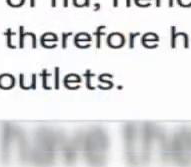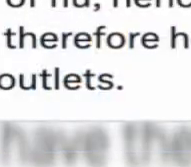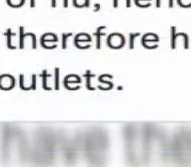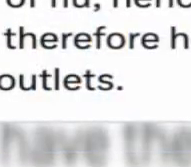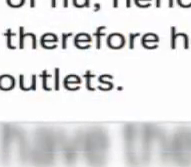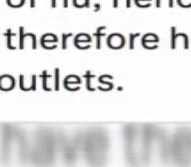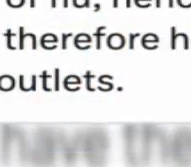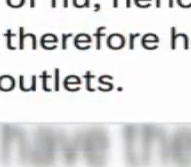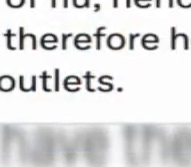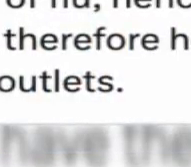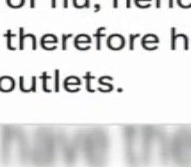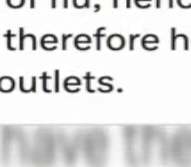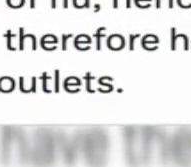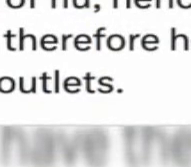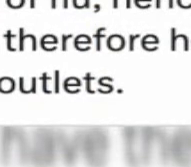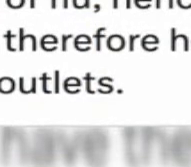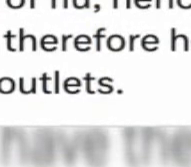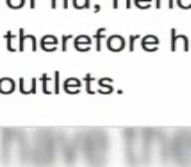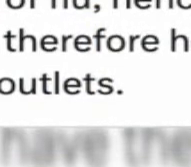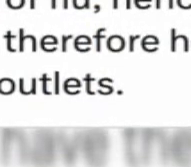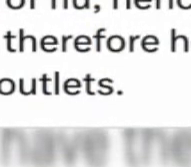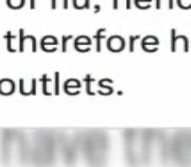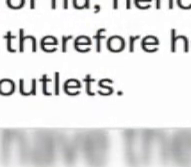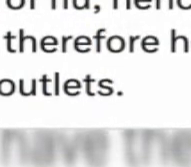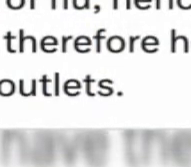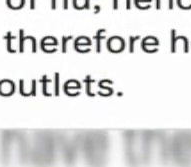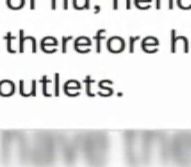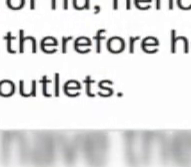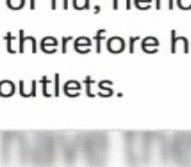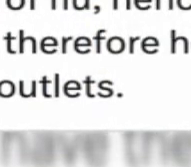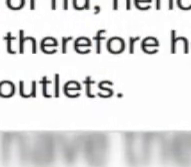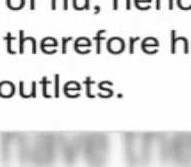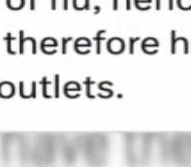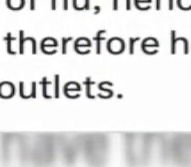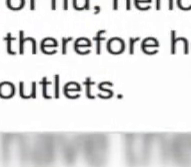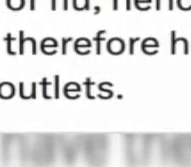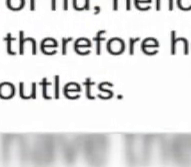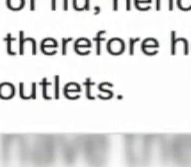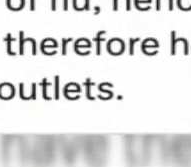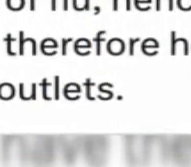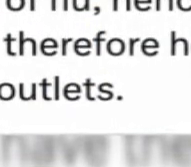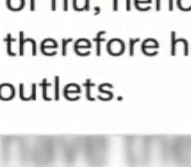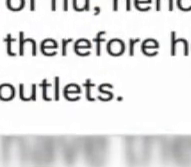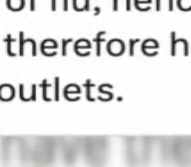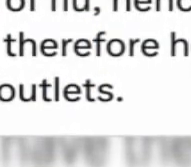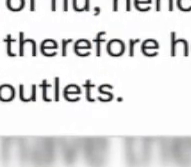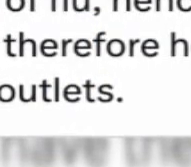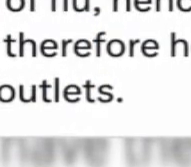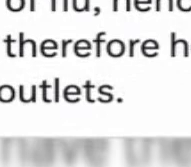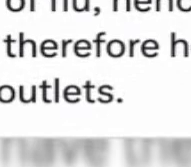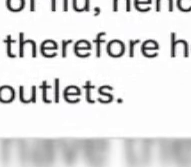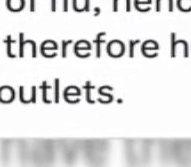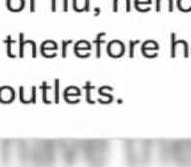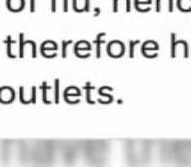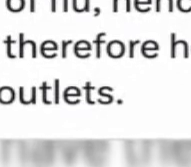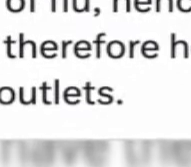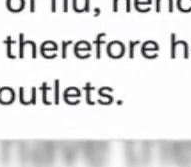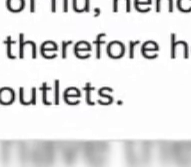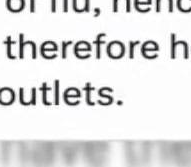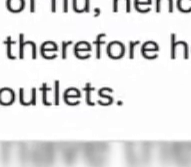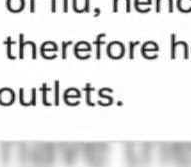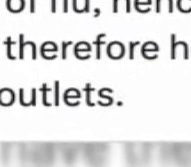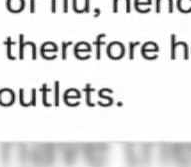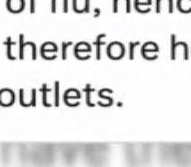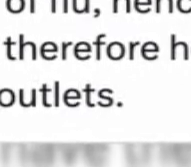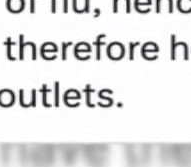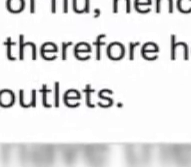huo akisema yuendelea kupata nafuu kutokana na homa kali, hivyo hakukutana na mabalozi hao inavyodaiwa. Haya